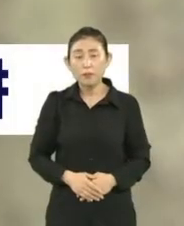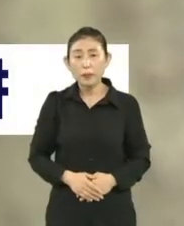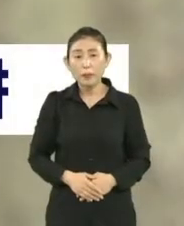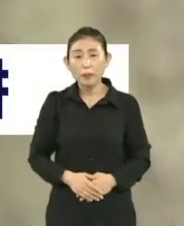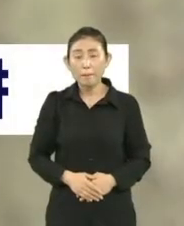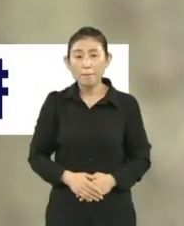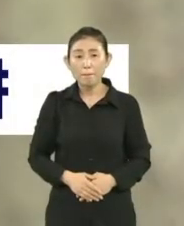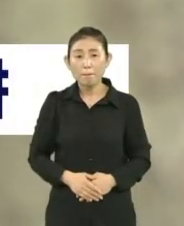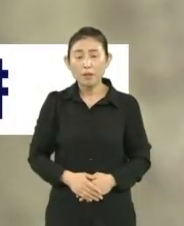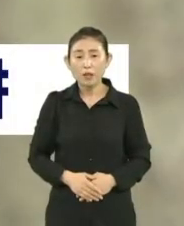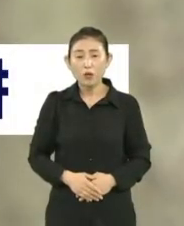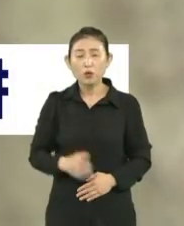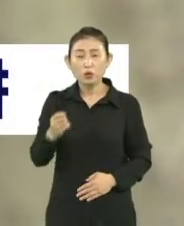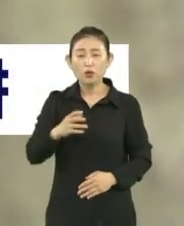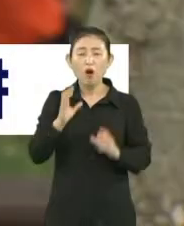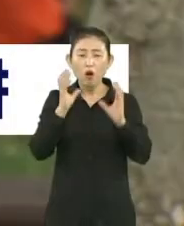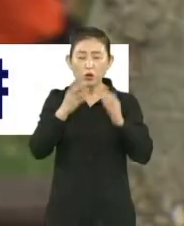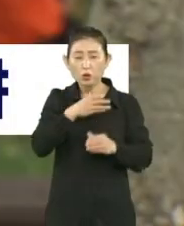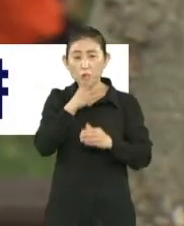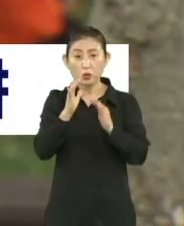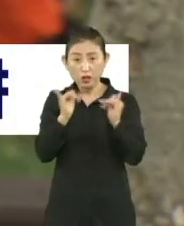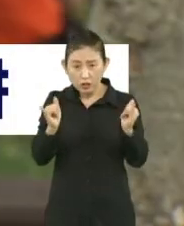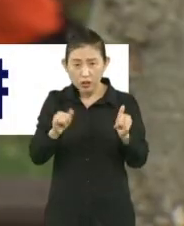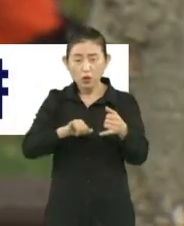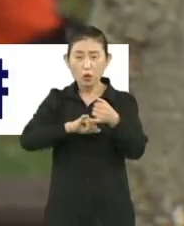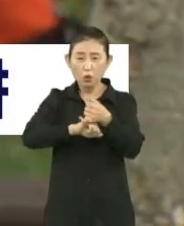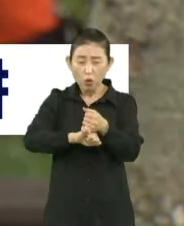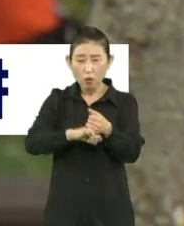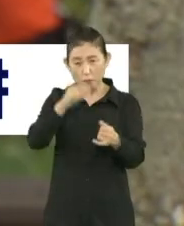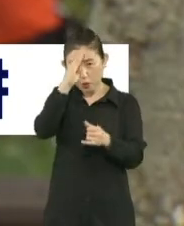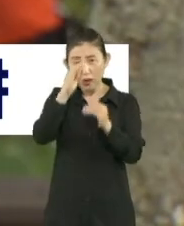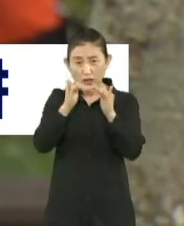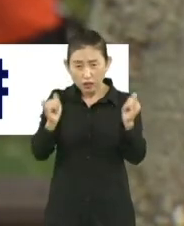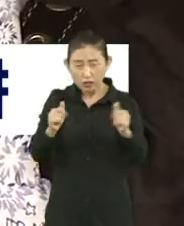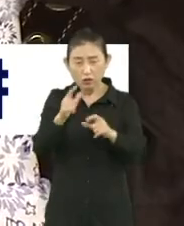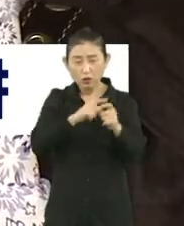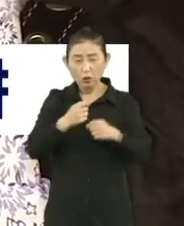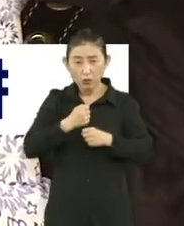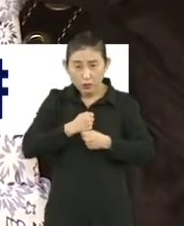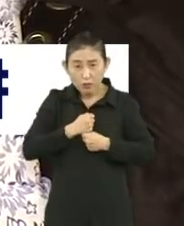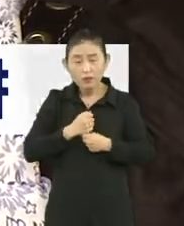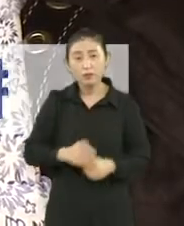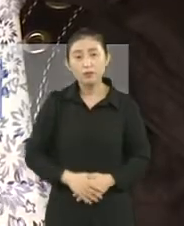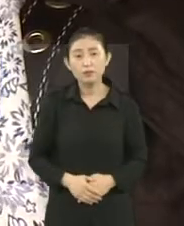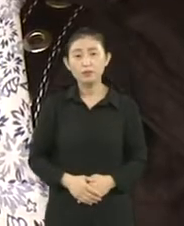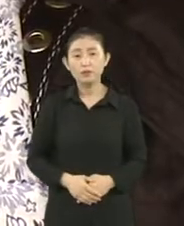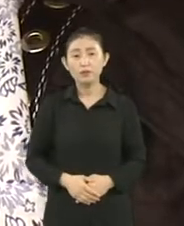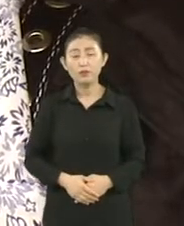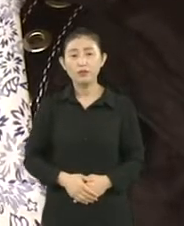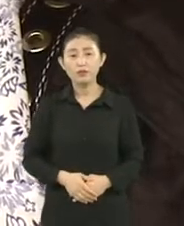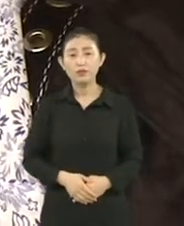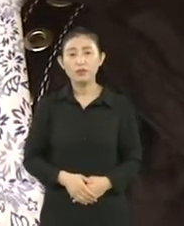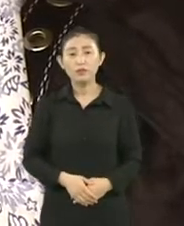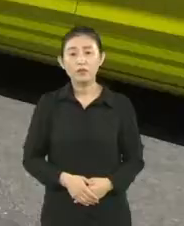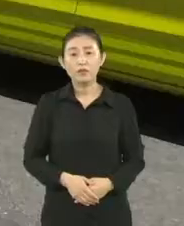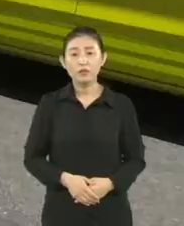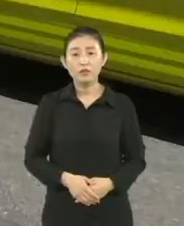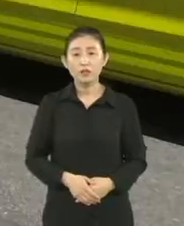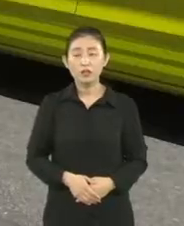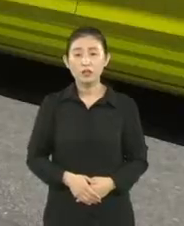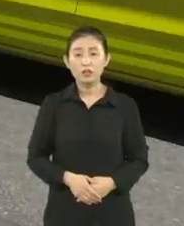온열 질환에 취약한 어린이나 노약자 만성질환자 는 더욱 각별한 주의가 필요합니다 온도